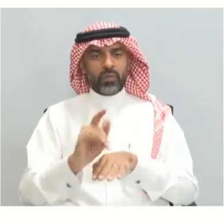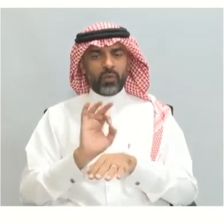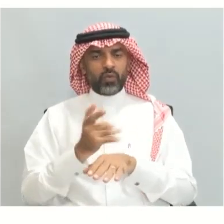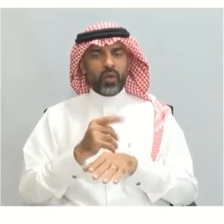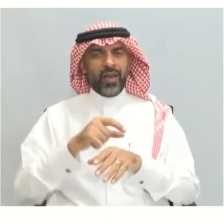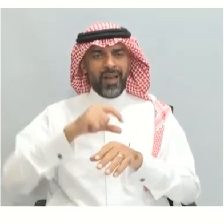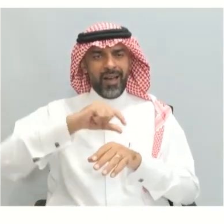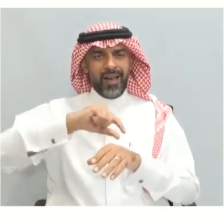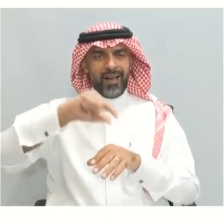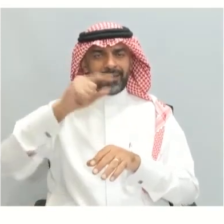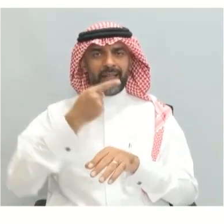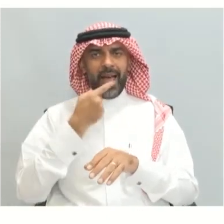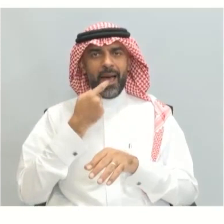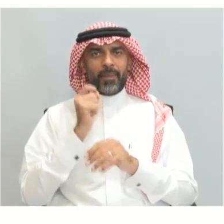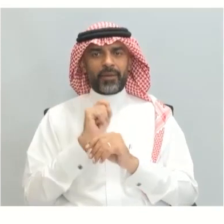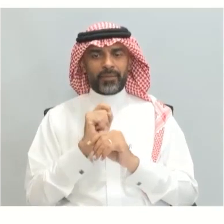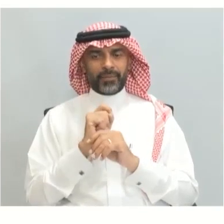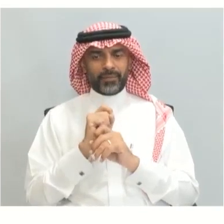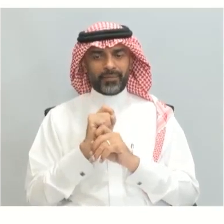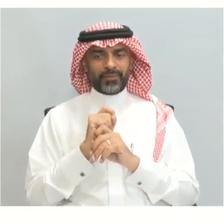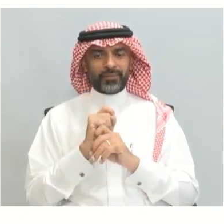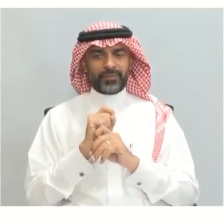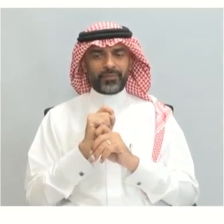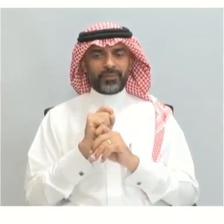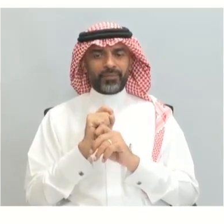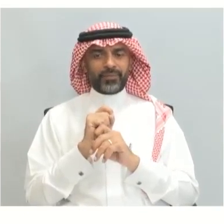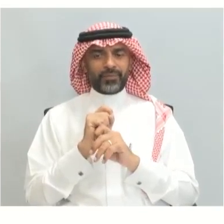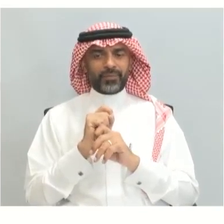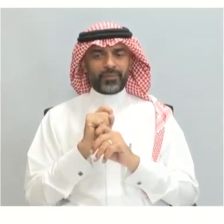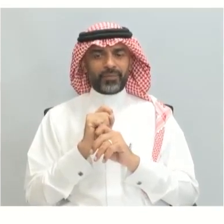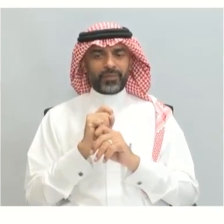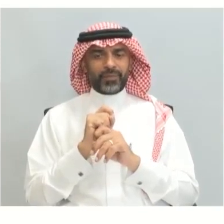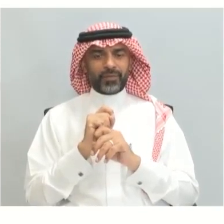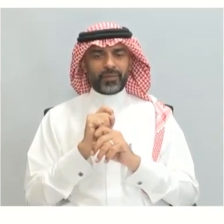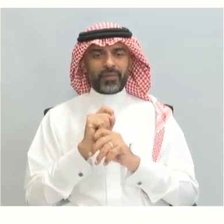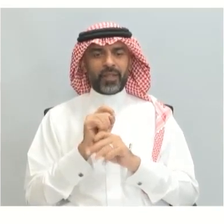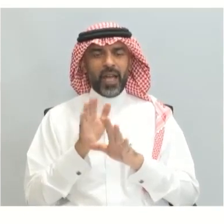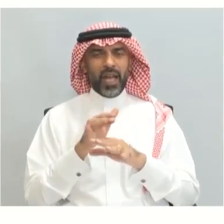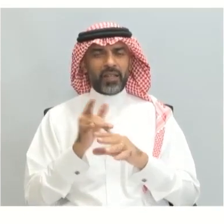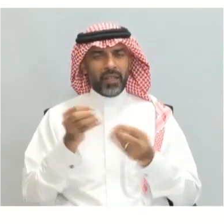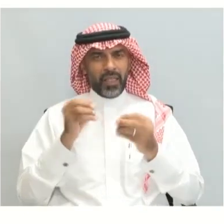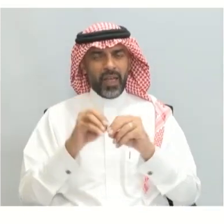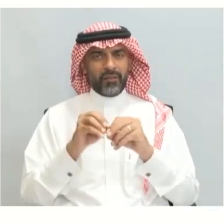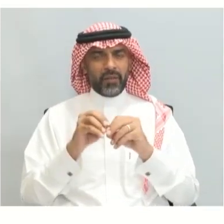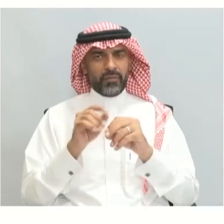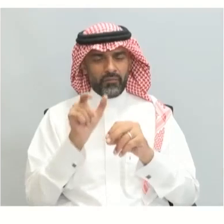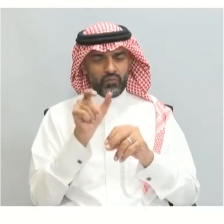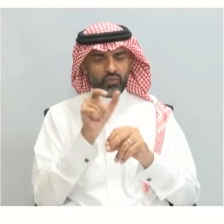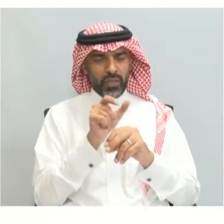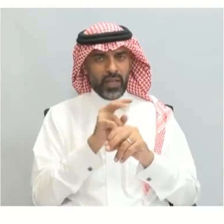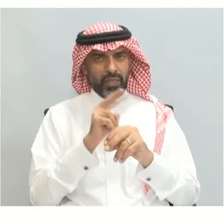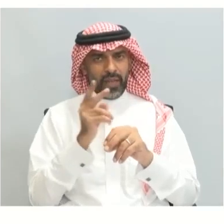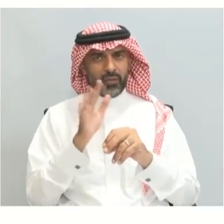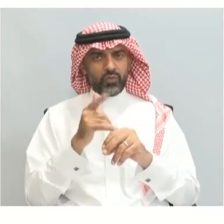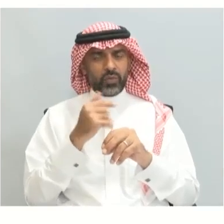تاتي لاهميه الطرق وتحوي الخرائط اضافه الى ما تقدم رموز ومصطلحات اخرى لكي